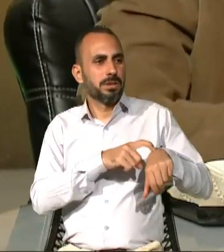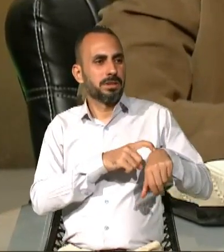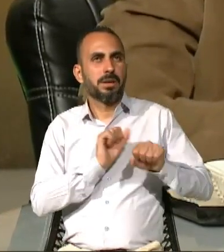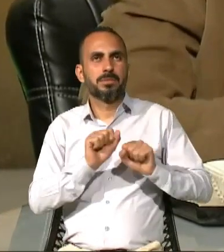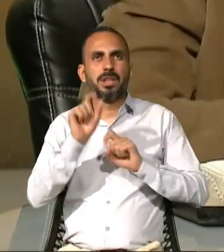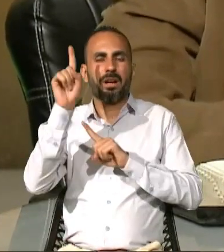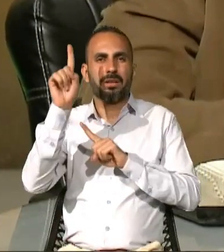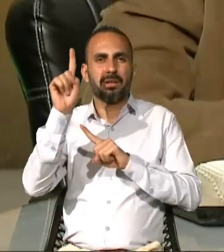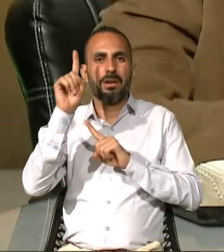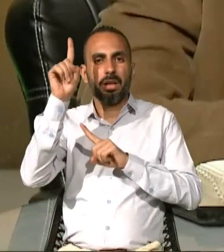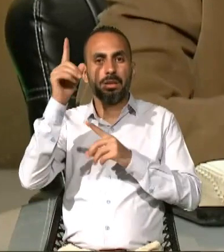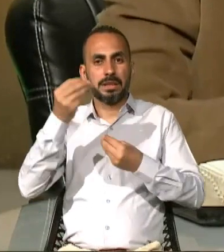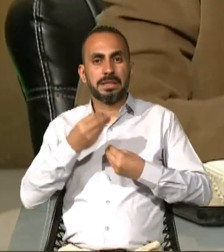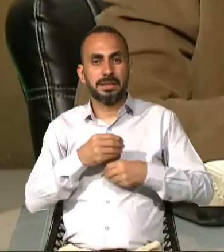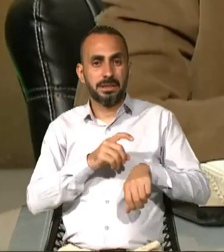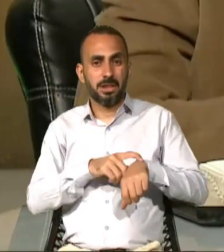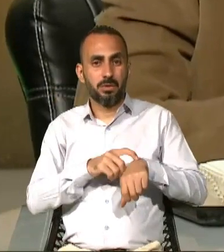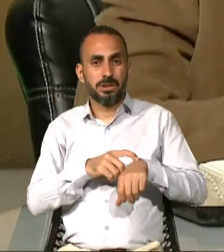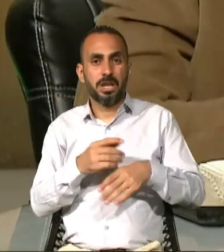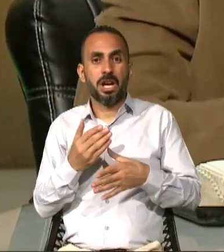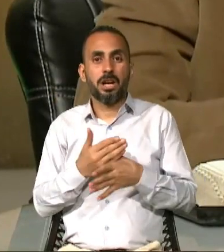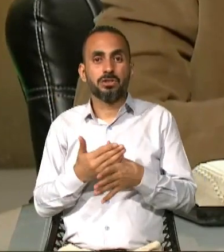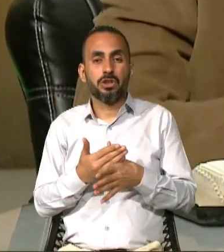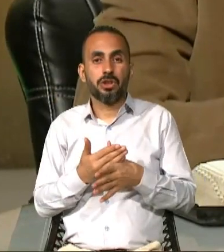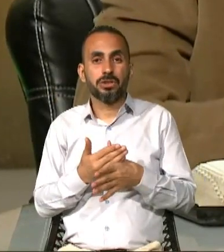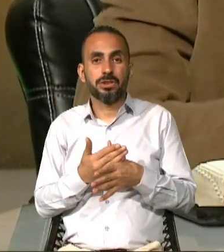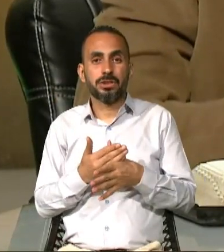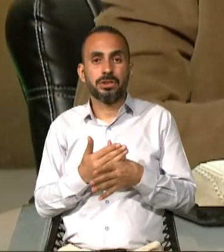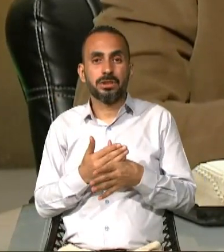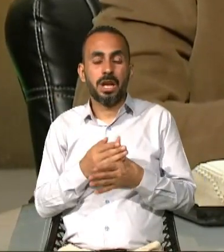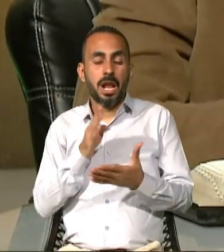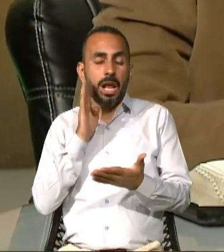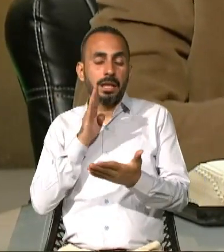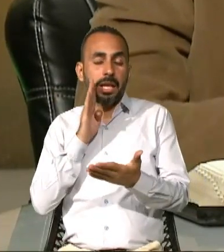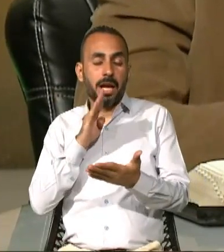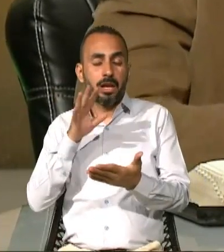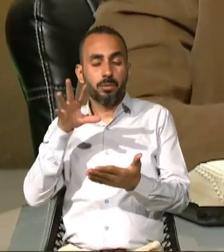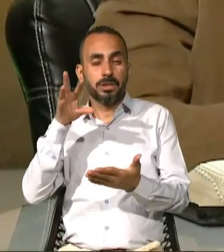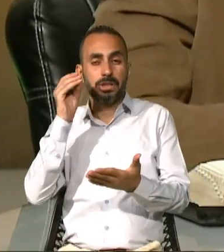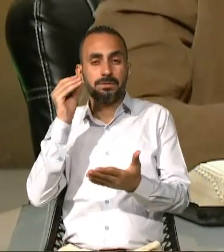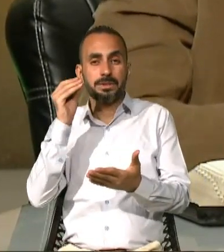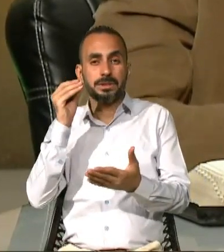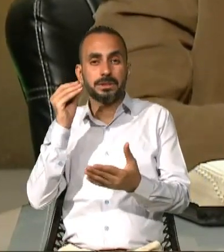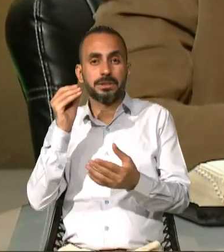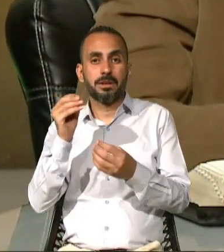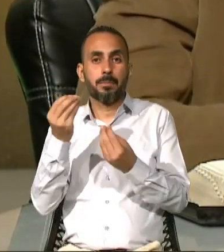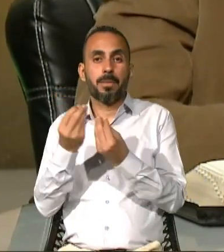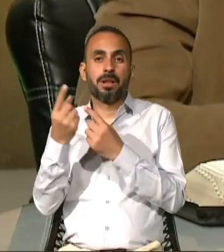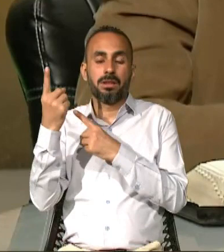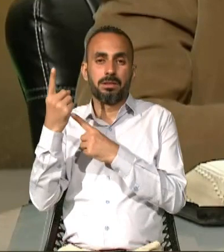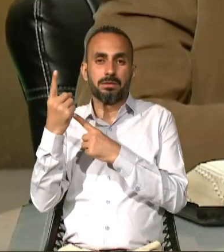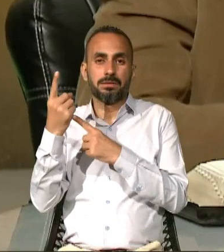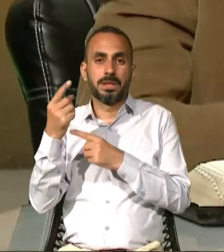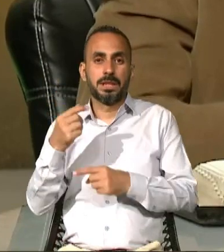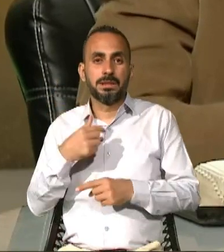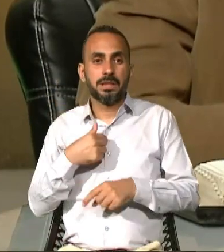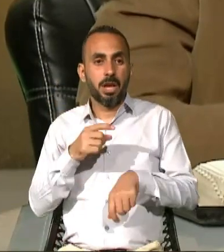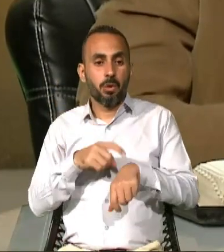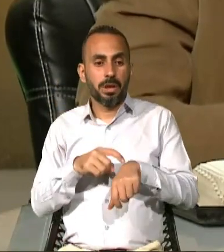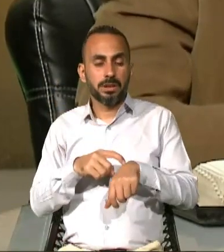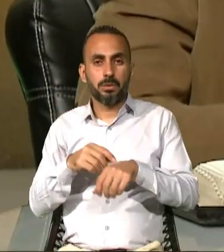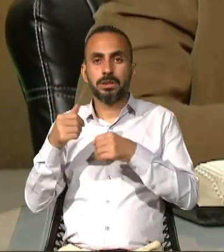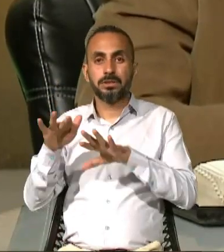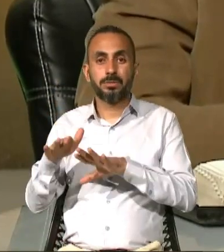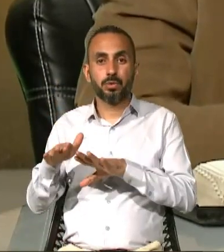القعده قدامه. اذا ما عرفتش استثمر الوقت ده في القعده قدام ربنا، يبقى انا بسرق وقت الرب. بسرق